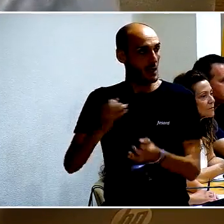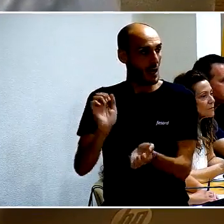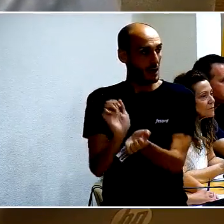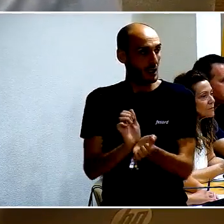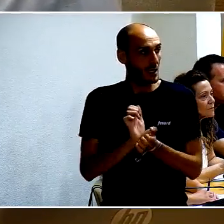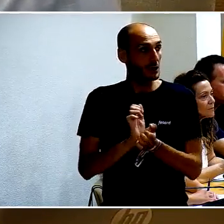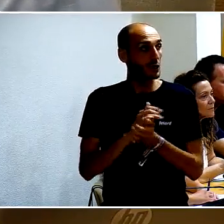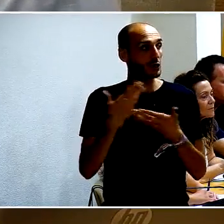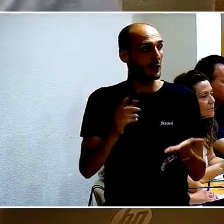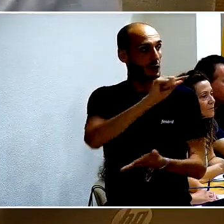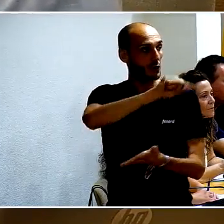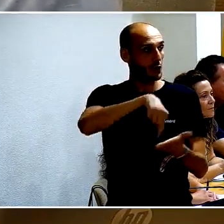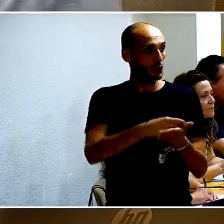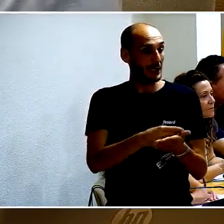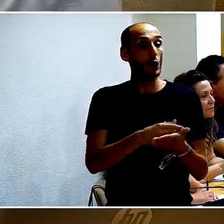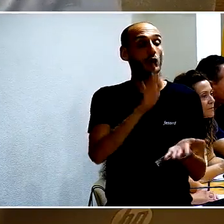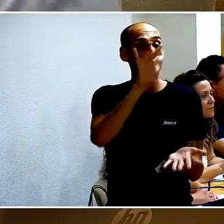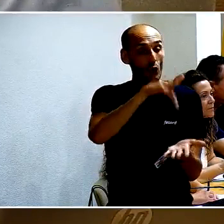contrato. ¿Cómo vas a pagar sin contrato?